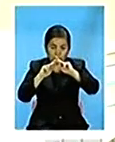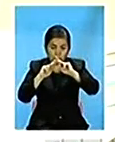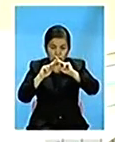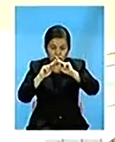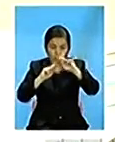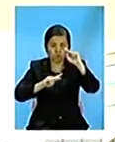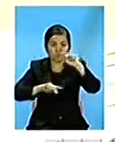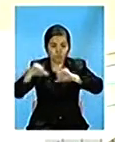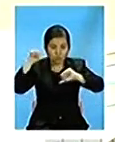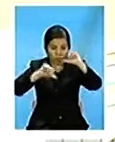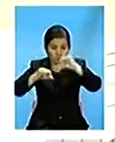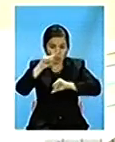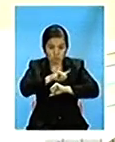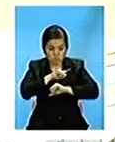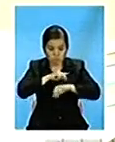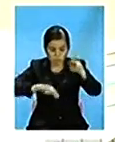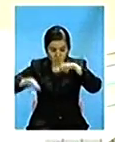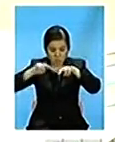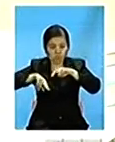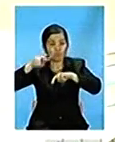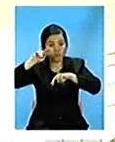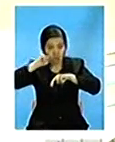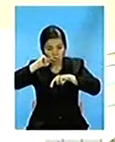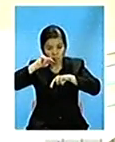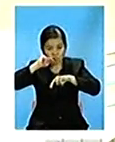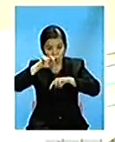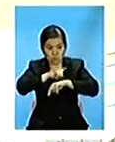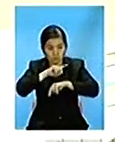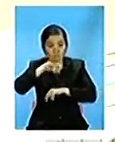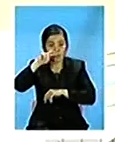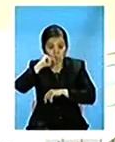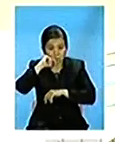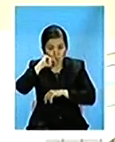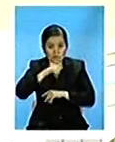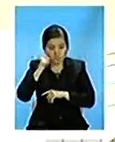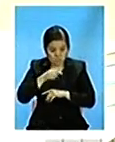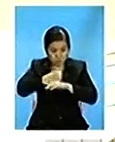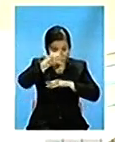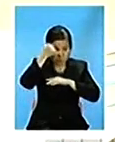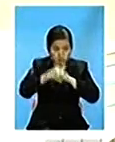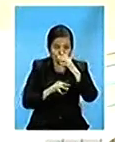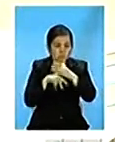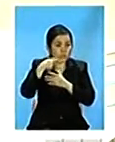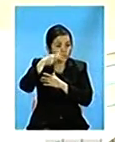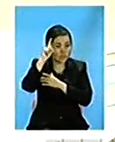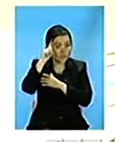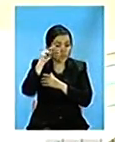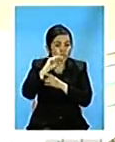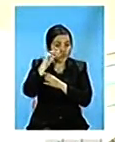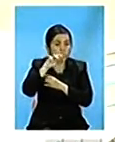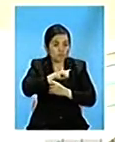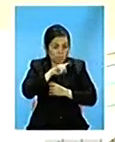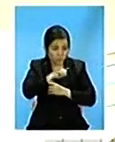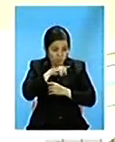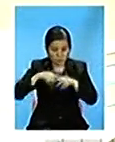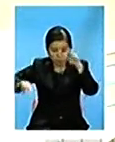ปัจจุบันนี้ก็ทำหน้าที่เรื่องน้ำความจริงท่านก็จบป่าไม้แล้วก็ท่านไปทำหน้าที่